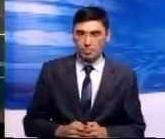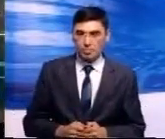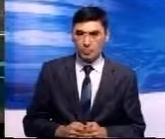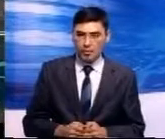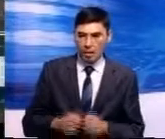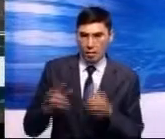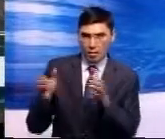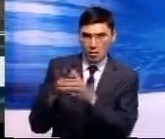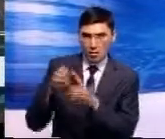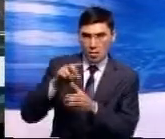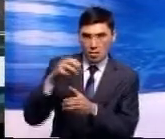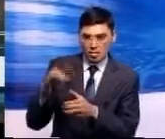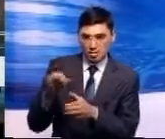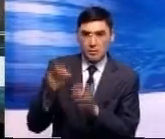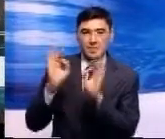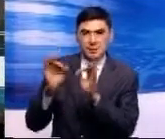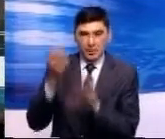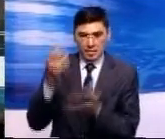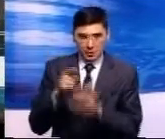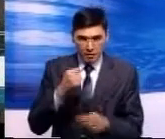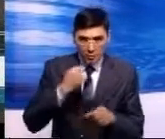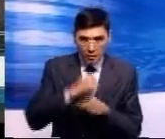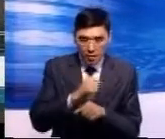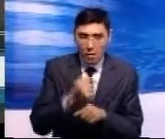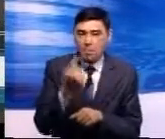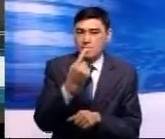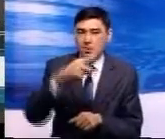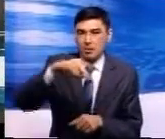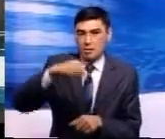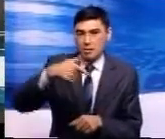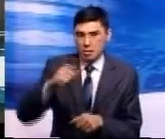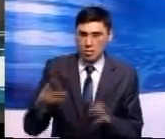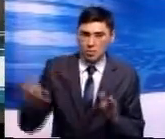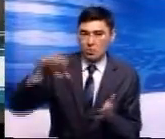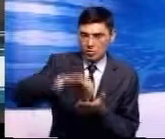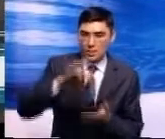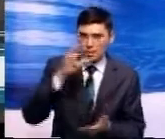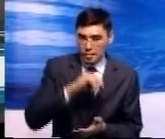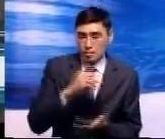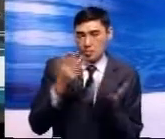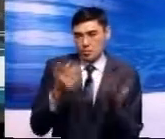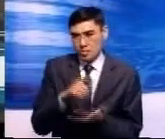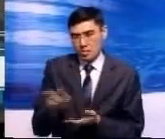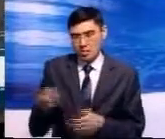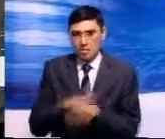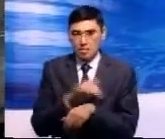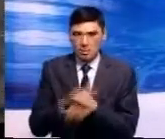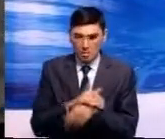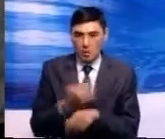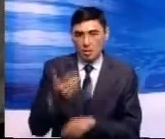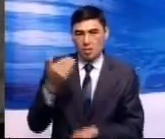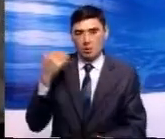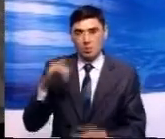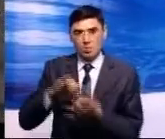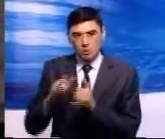Им сказали, если победите, то вновь будете играть в первой лиге. Поэтому Алтай играет хорошо. Несколько матчей сыграли в Усть-Каменогорске